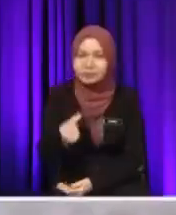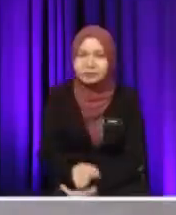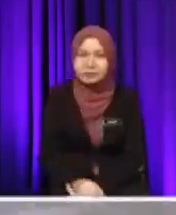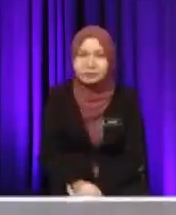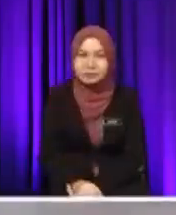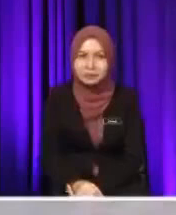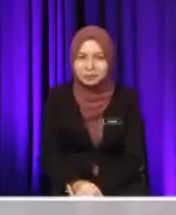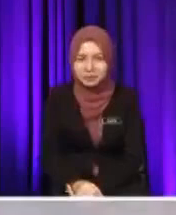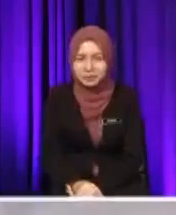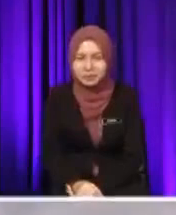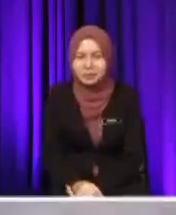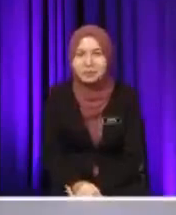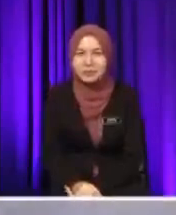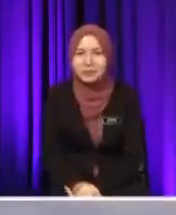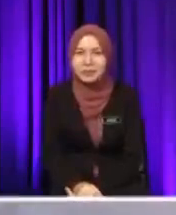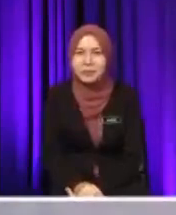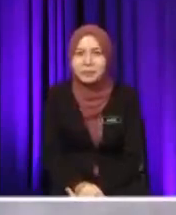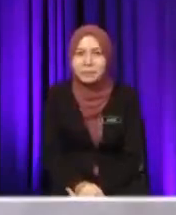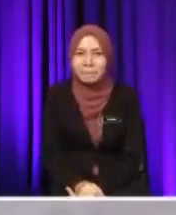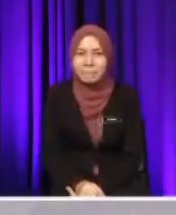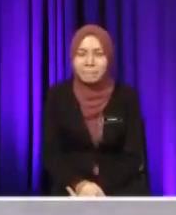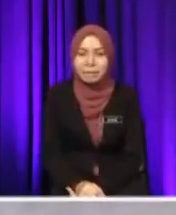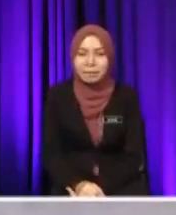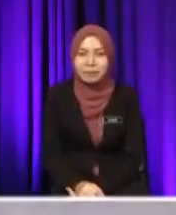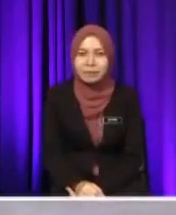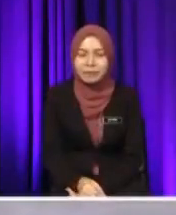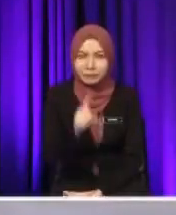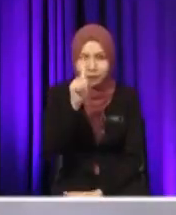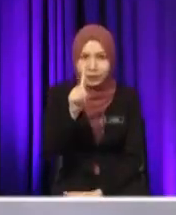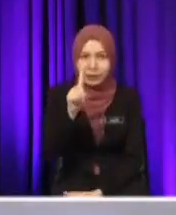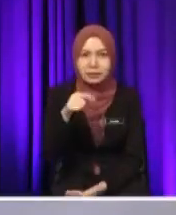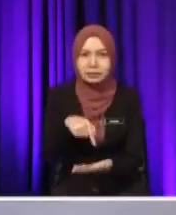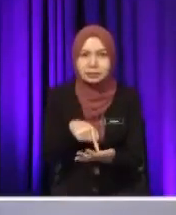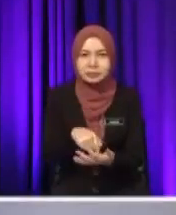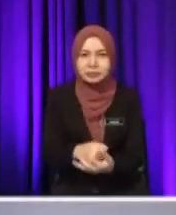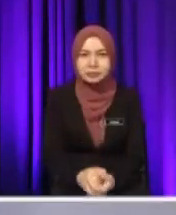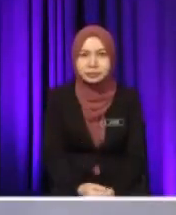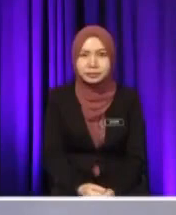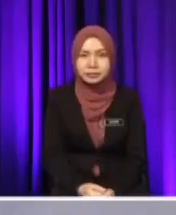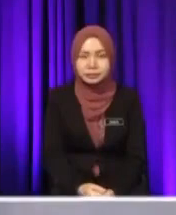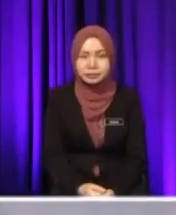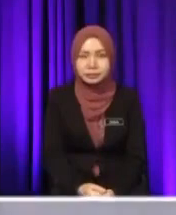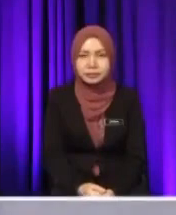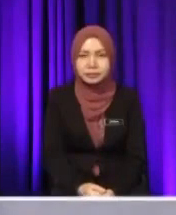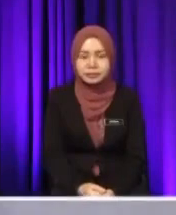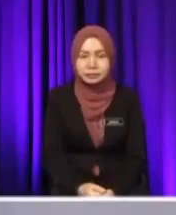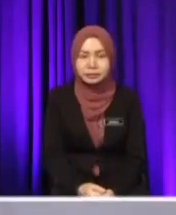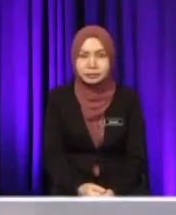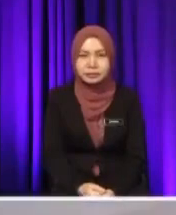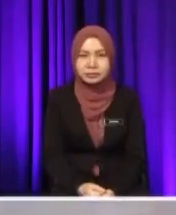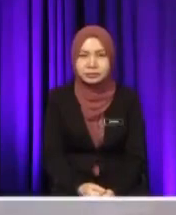Boleh je lah. Okey. Satu, eh. Okey. Tak keluar, bang. Tak keluar tu. Eh, jap.